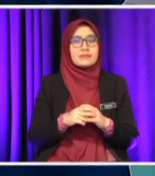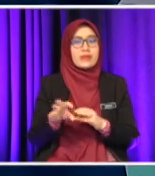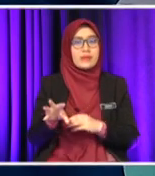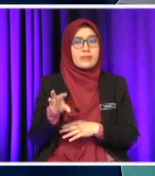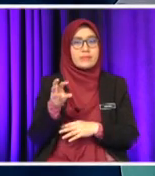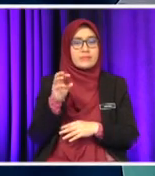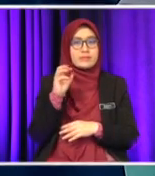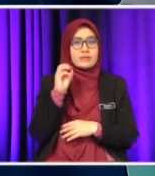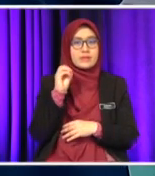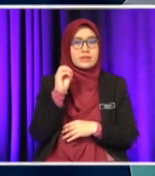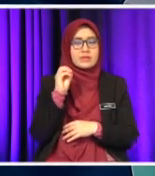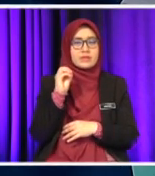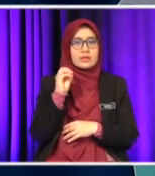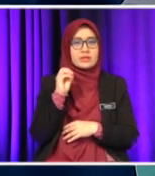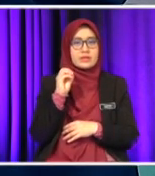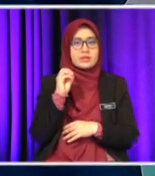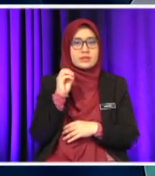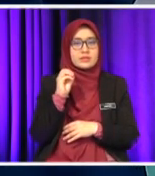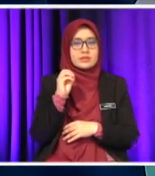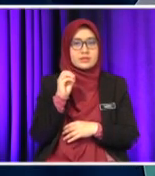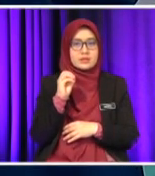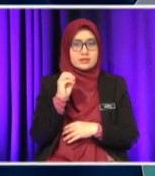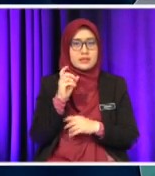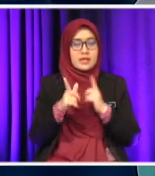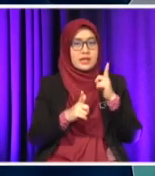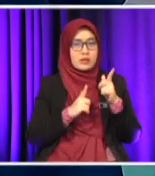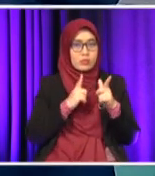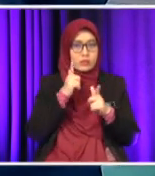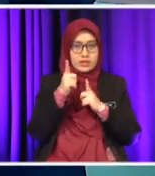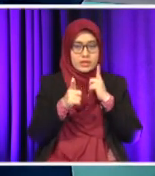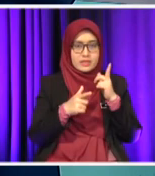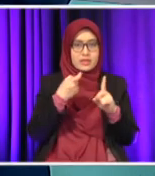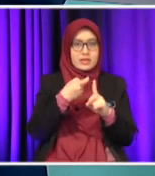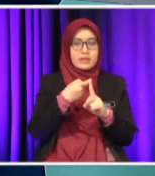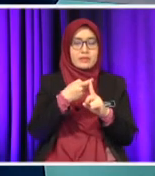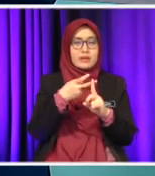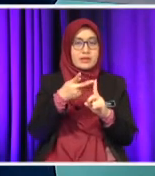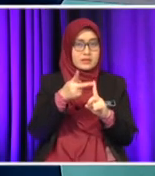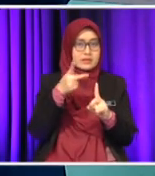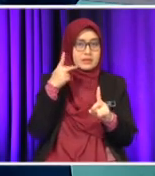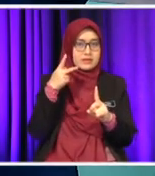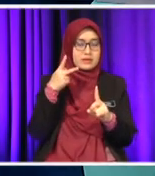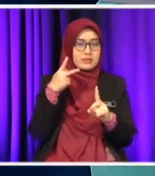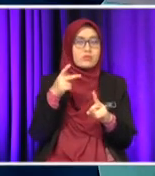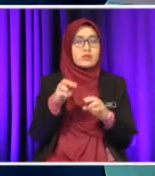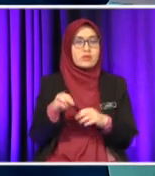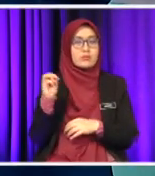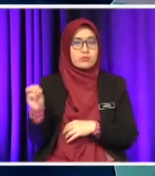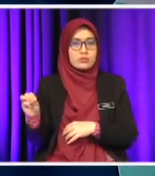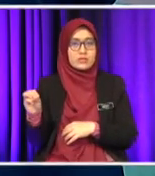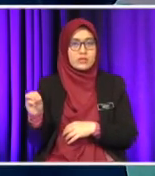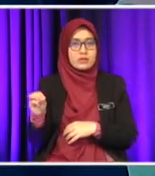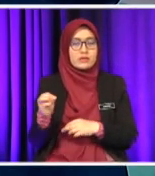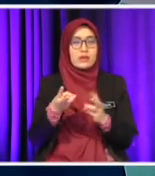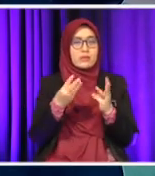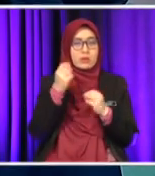dapatkan orang kaya Sumbang saran daripada murid-murid dalam sebelum memulihkan pembelajaran Nah melihat sejauh